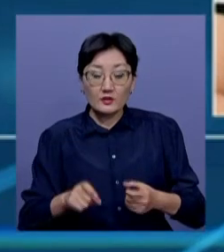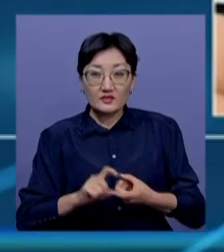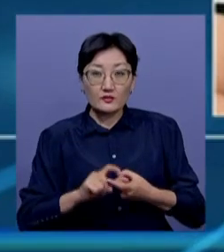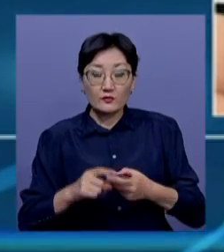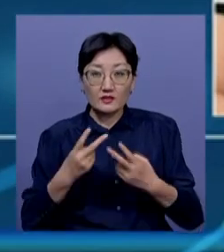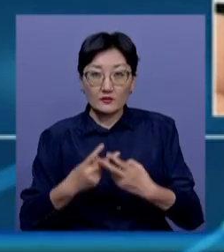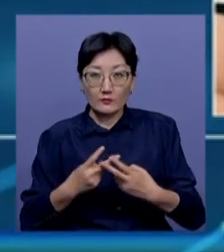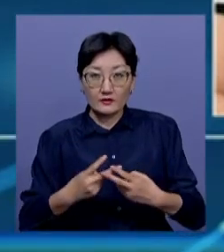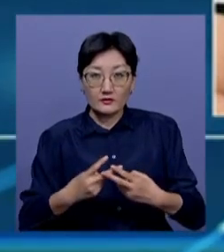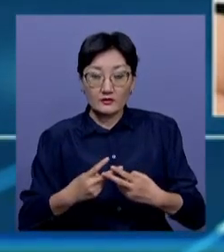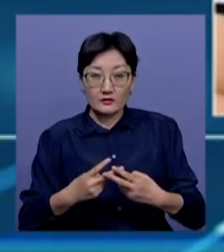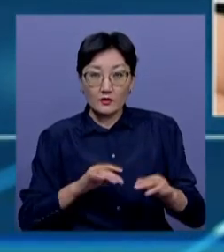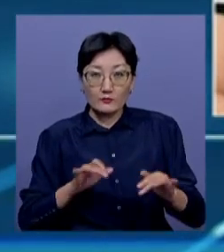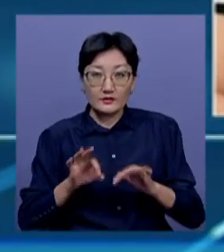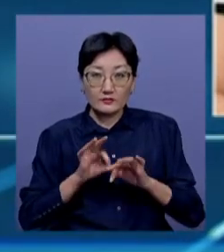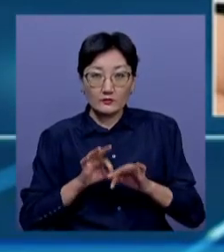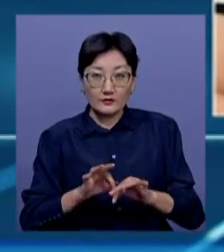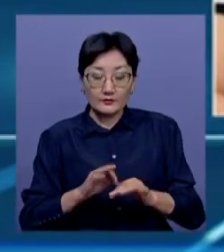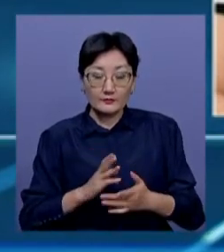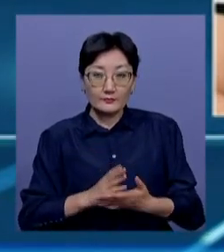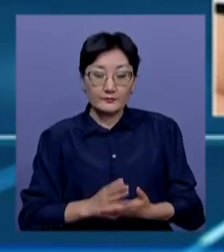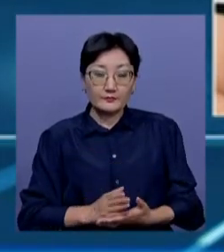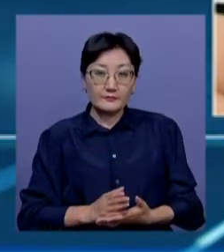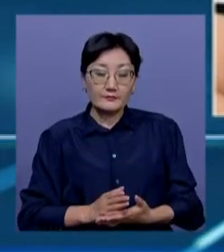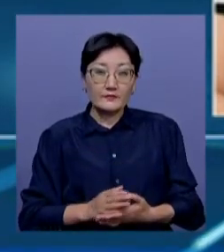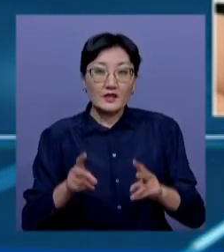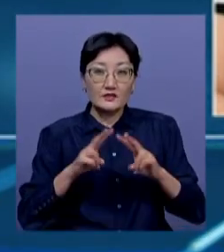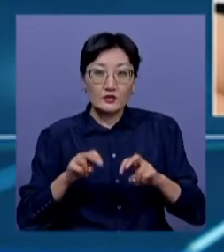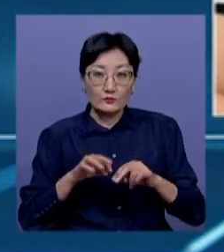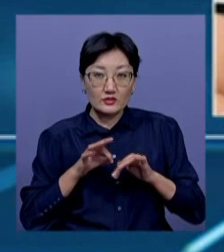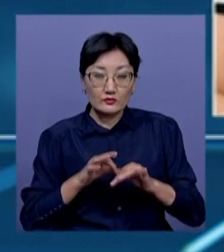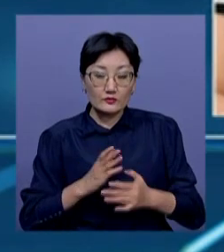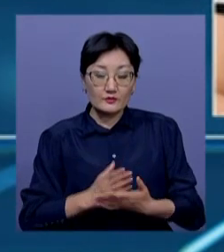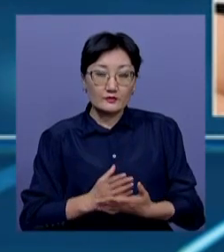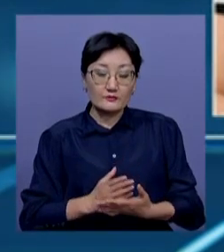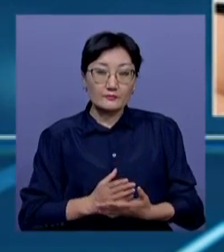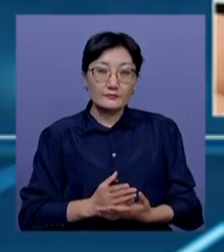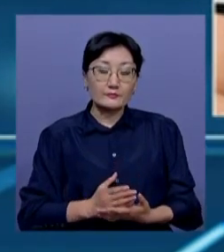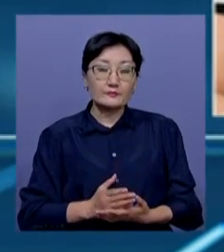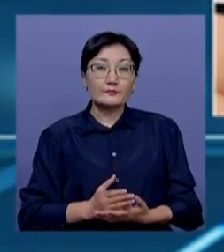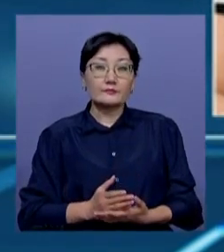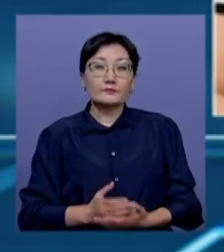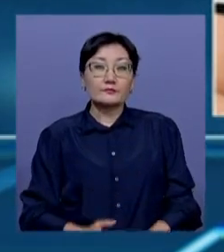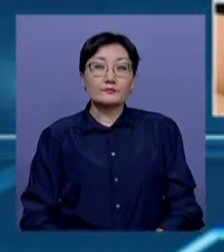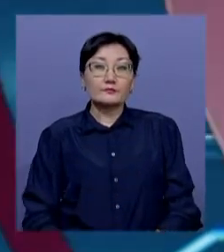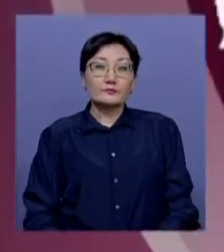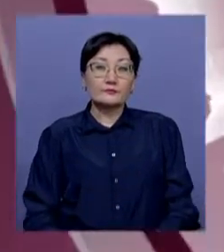қамауда ұстау процессуалдық мәжбүрлеу шарасы тағайындалды. Тергеу жүргізілуде.